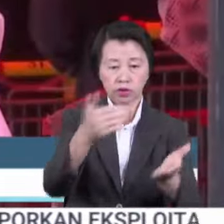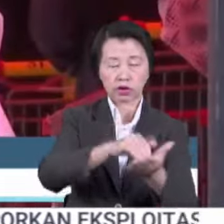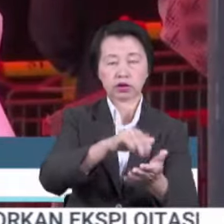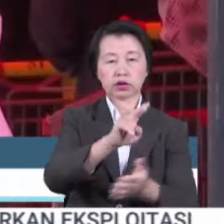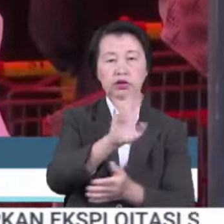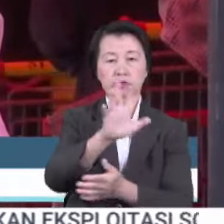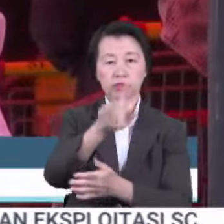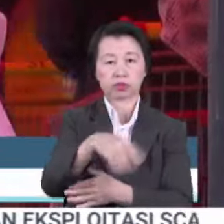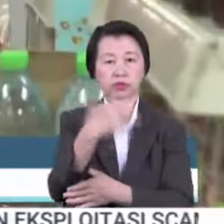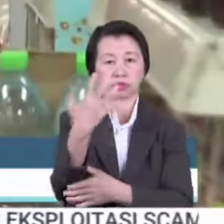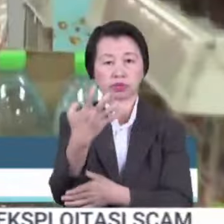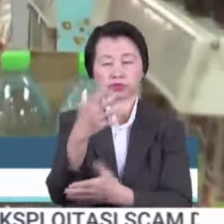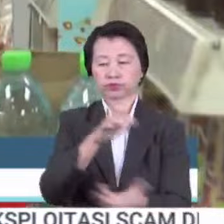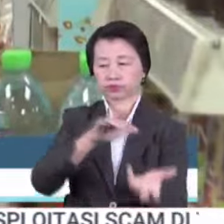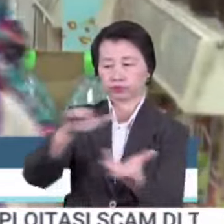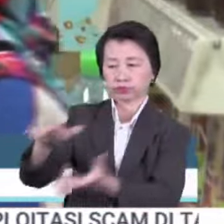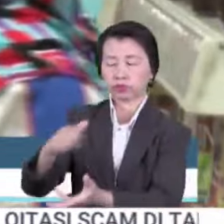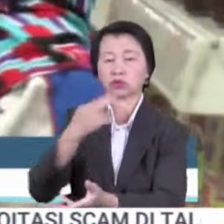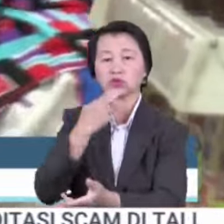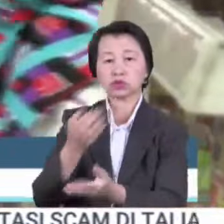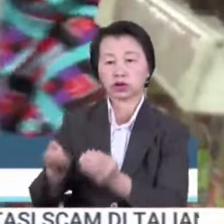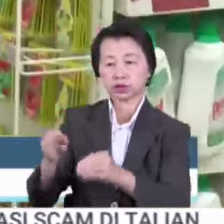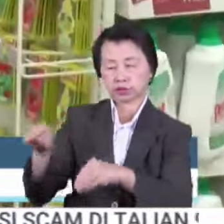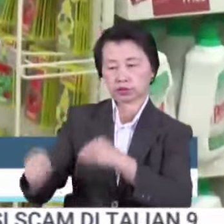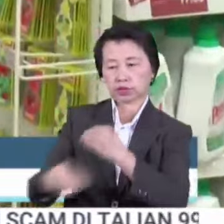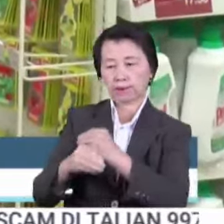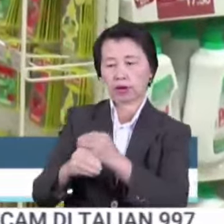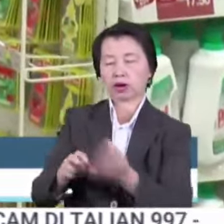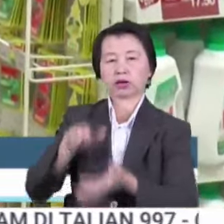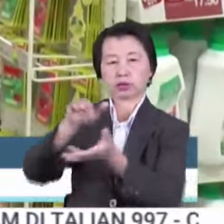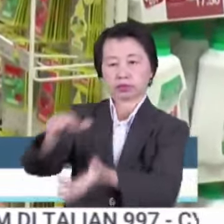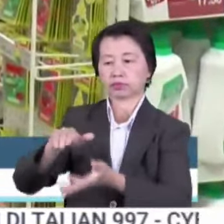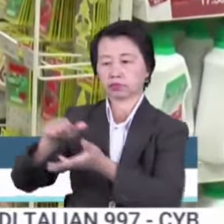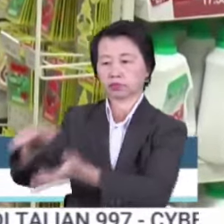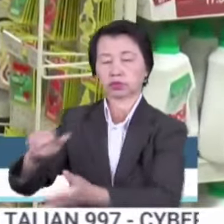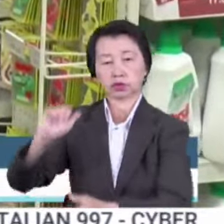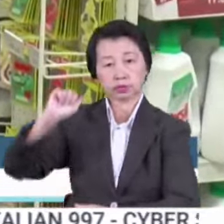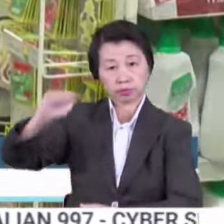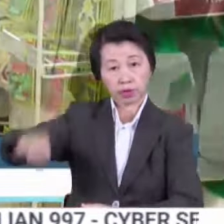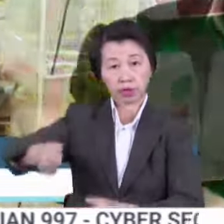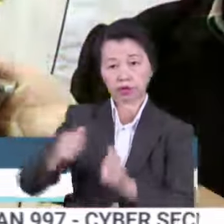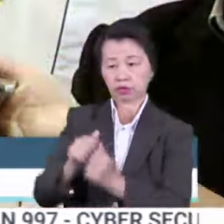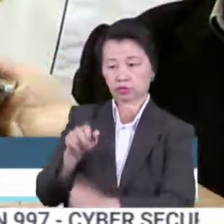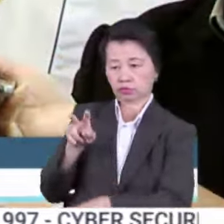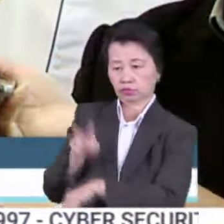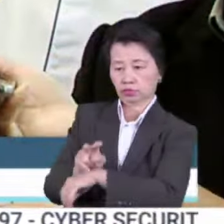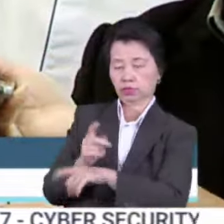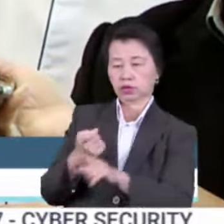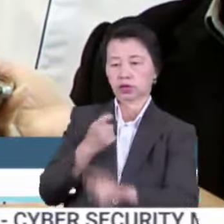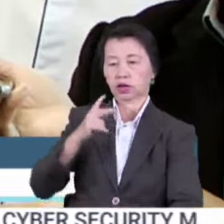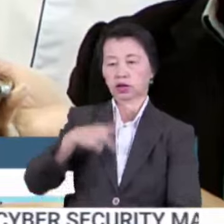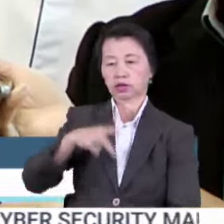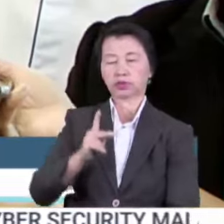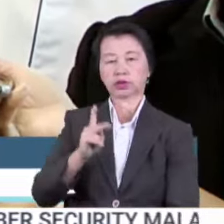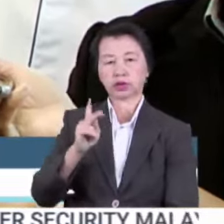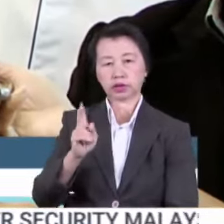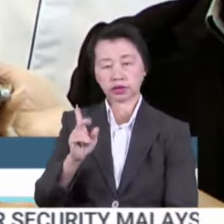April lepas bakalan gula tambahan akan dialihkan kepada pemborong dan peruncit mulai esok dengan pemantauan daripada